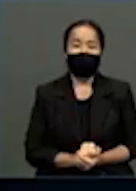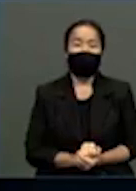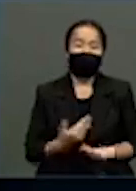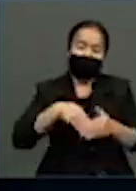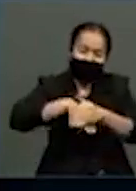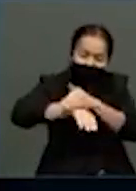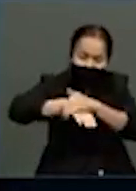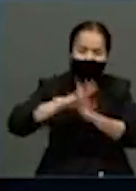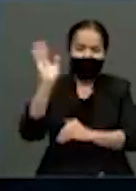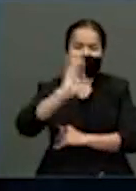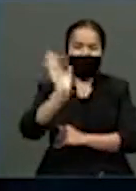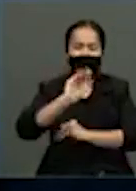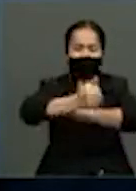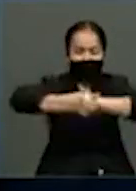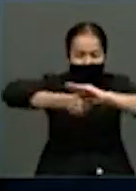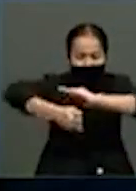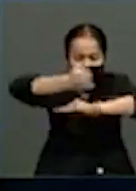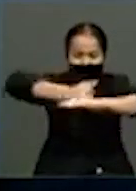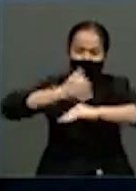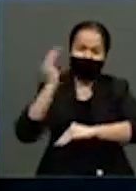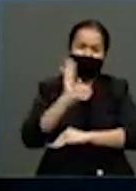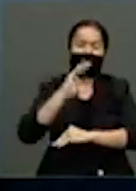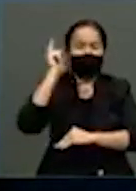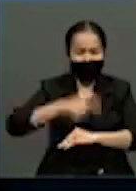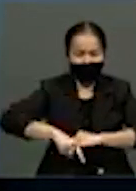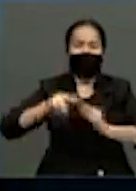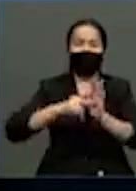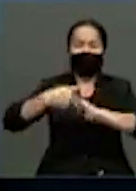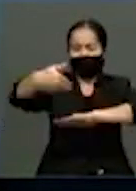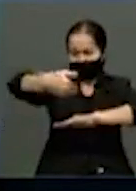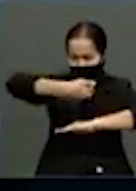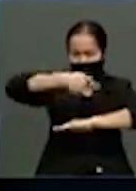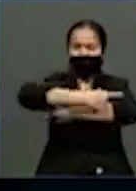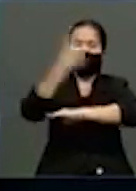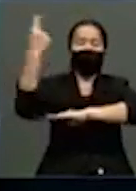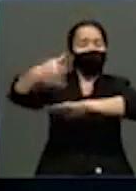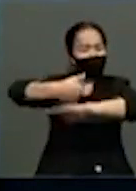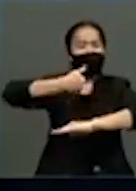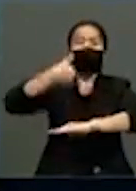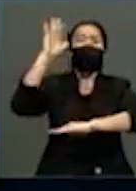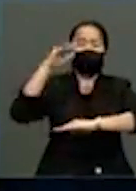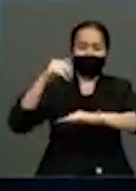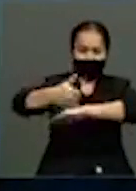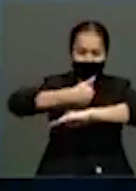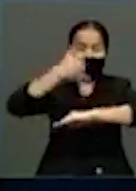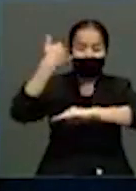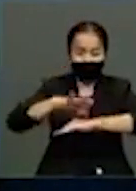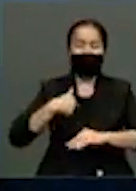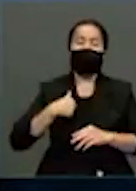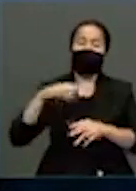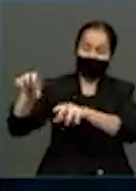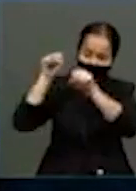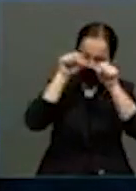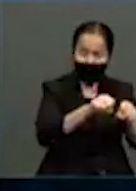งที่สะท้อนภาพรายวันให้เห็นภาพชัดนะครับทุกคนต้องทำงานหนักในการที่จะไม่ให้มีการแพร่กระจายเชื้